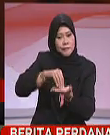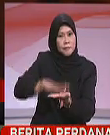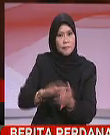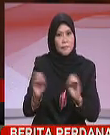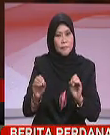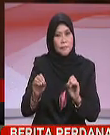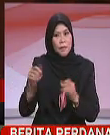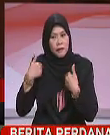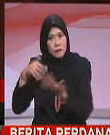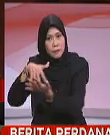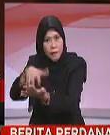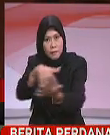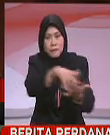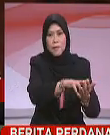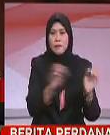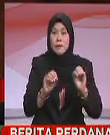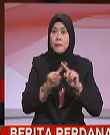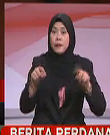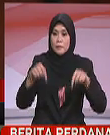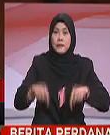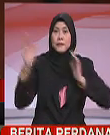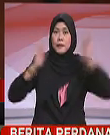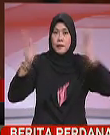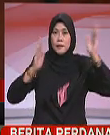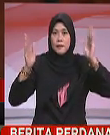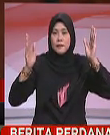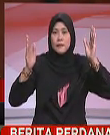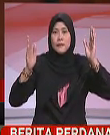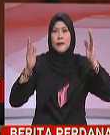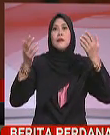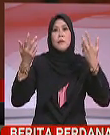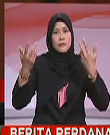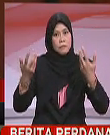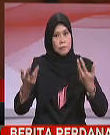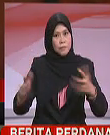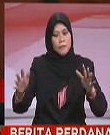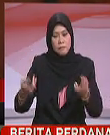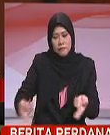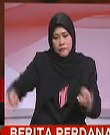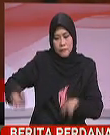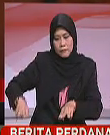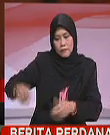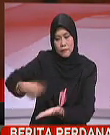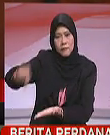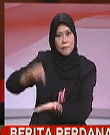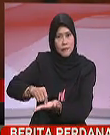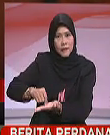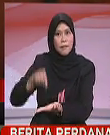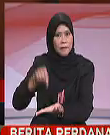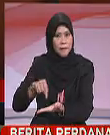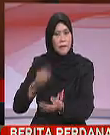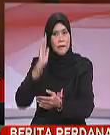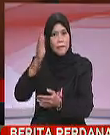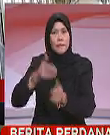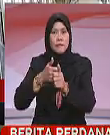ada kelemahan. Tapi di peringkat negara kita, apa yang kita telah meterai itu yang akan